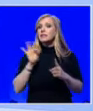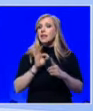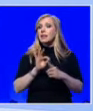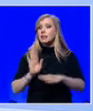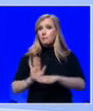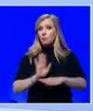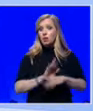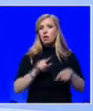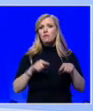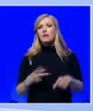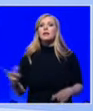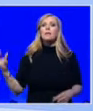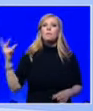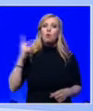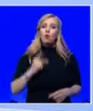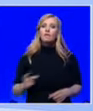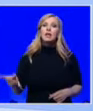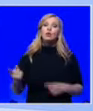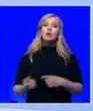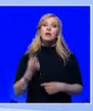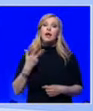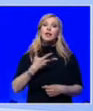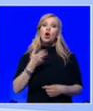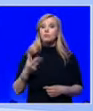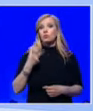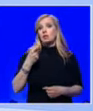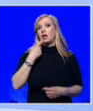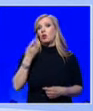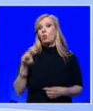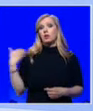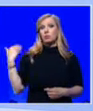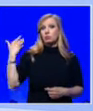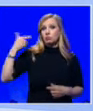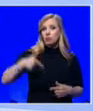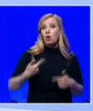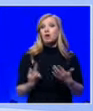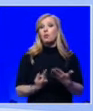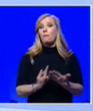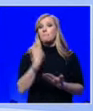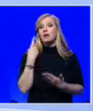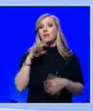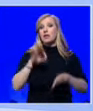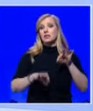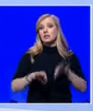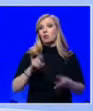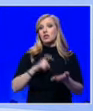политиците и това се повтаря още от 1880 година, когато е прият първият изборен закон след Великото народно